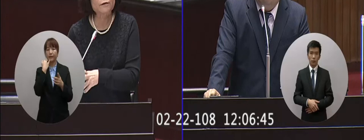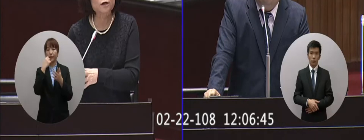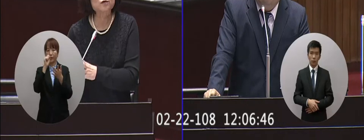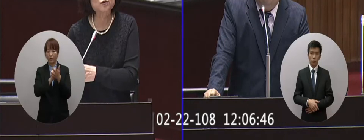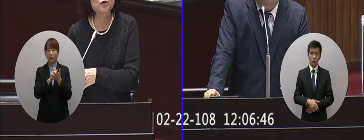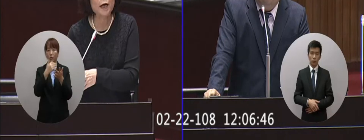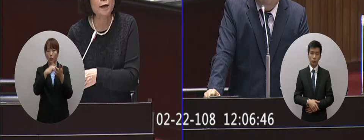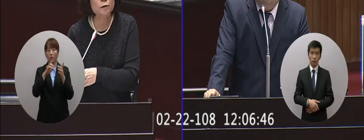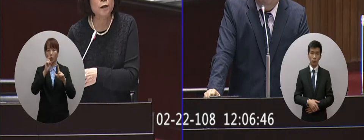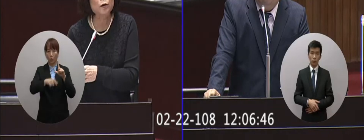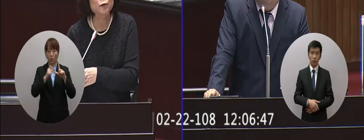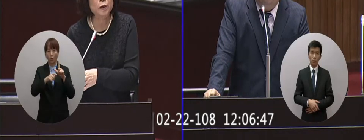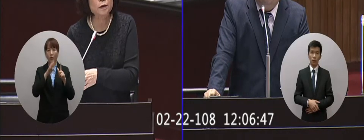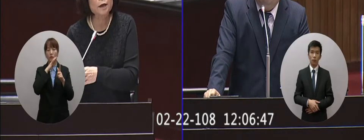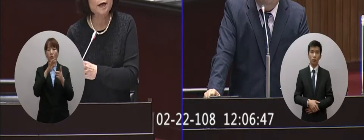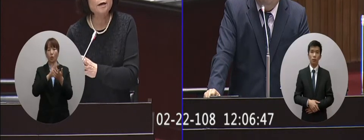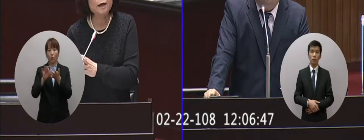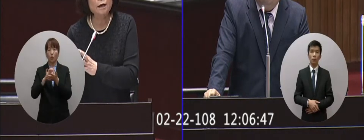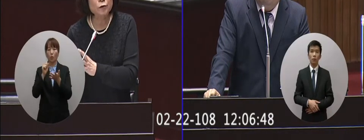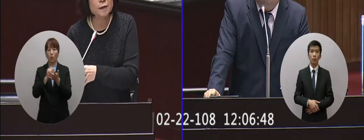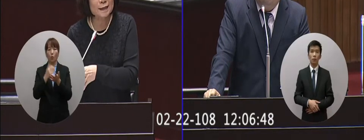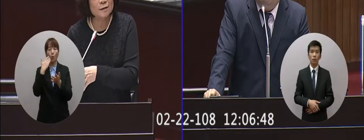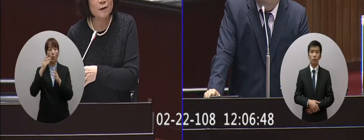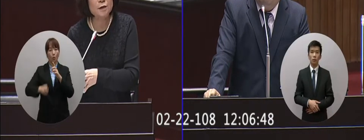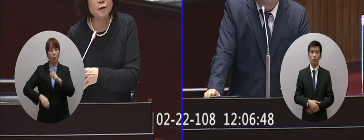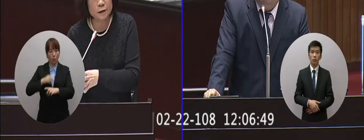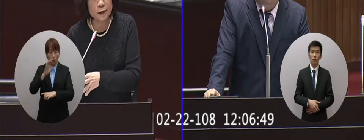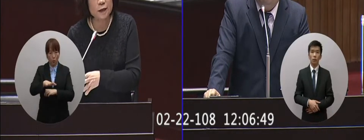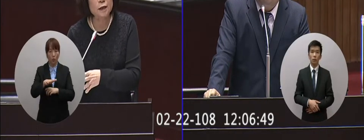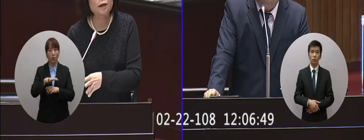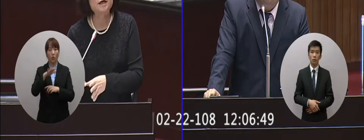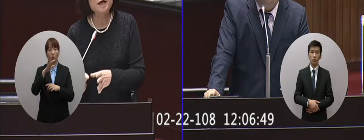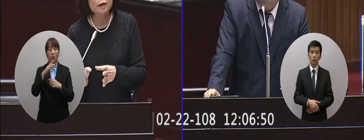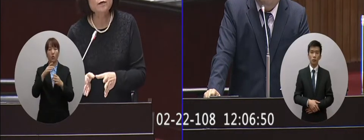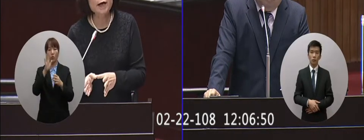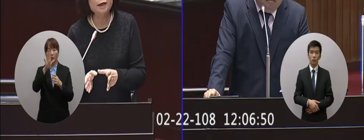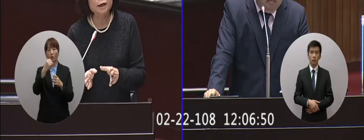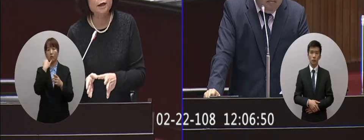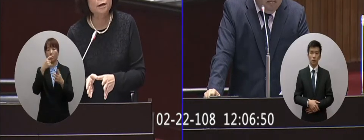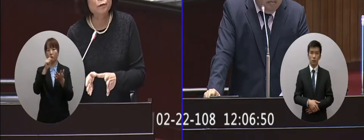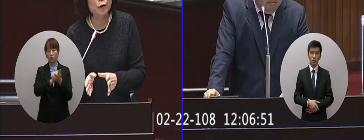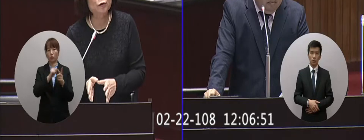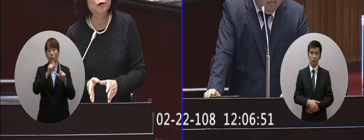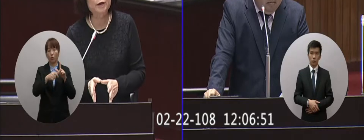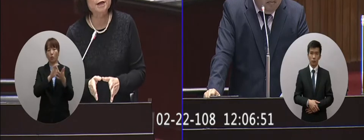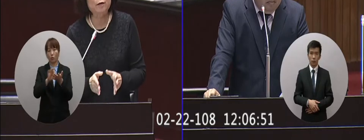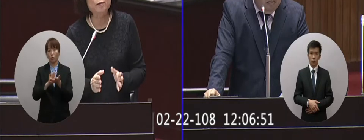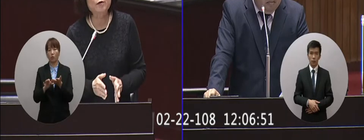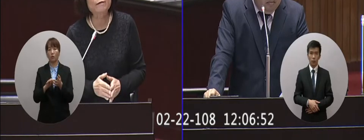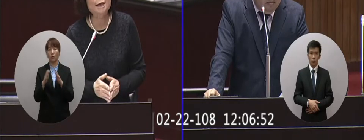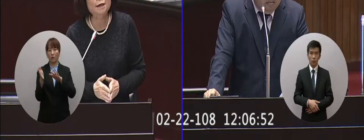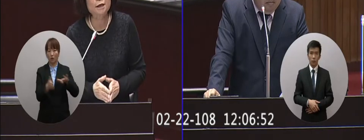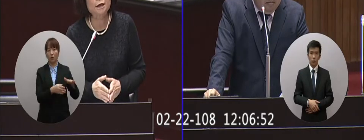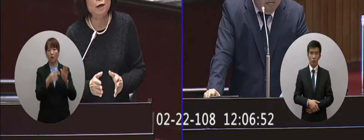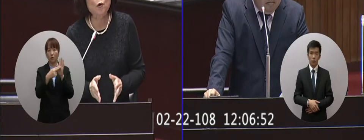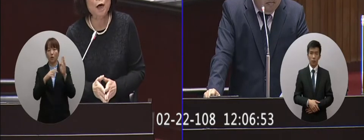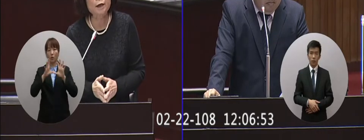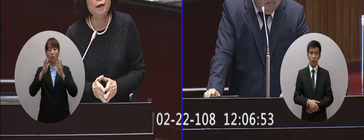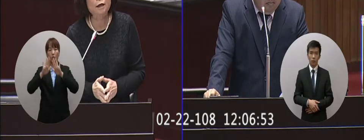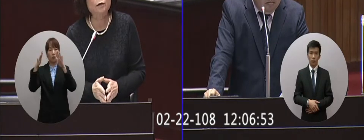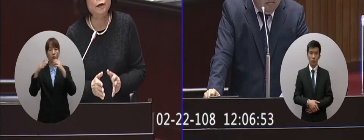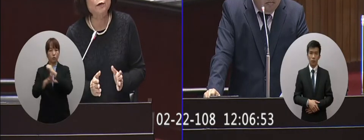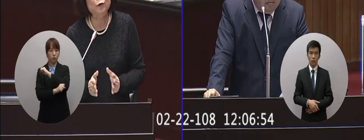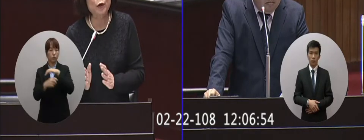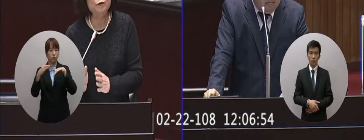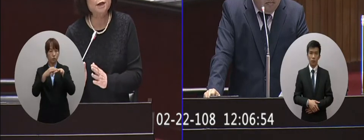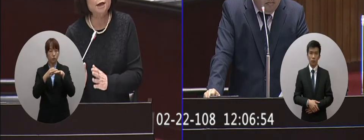公司的费用，如果他用捐赠的方式是可以的。另外一个也跟委员说明一下，我们国发基金也框